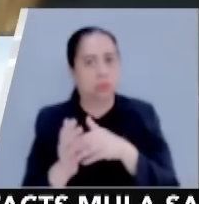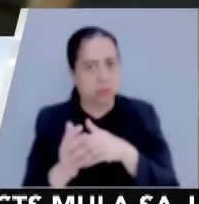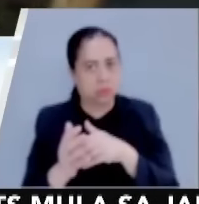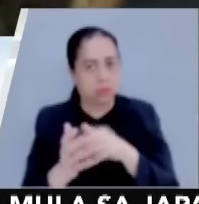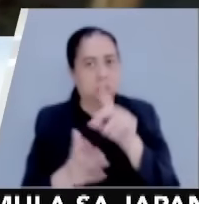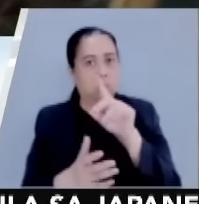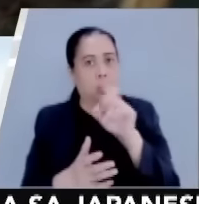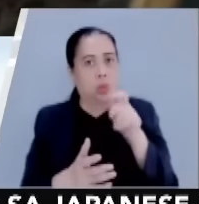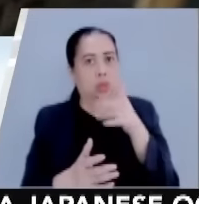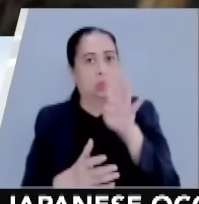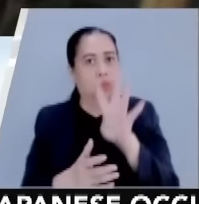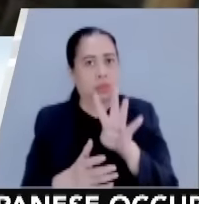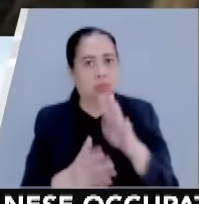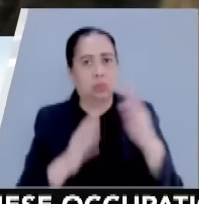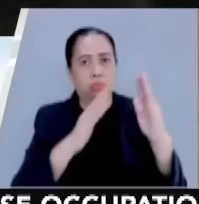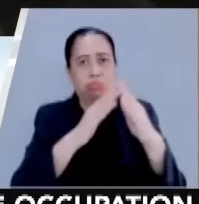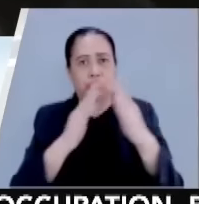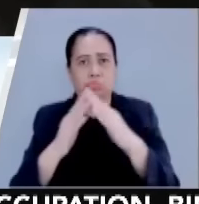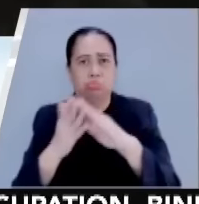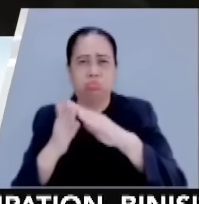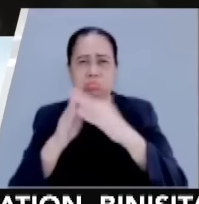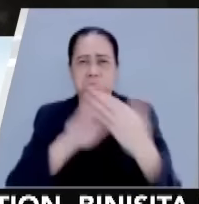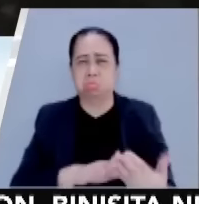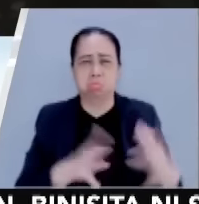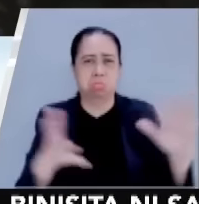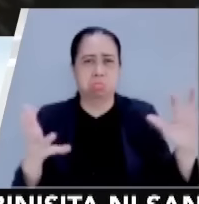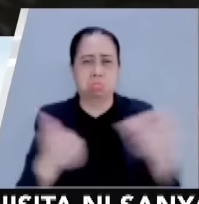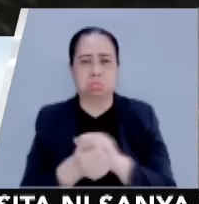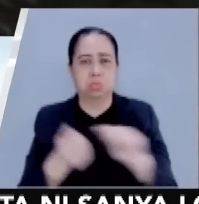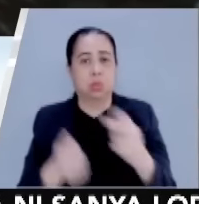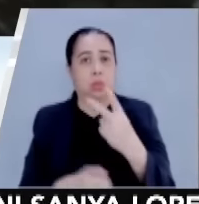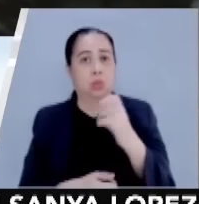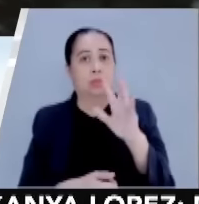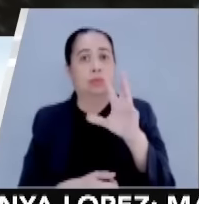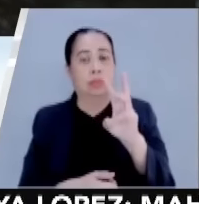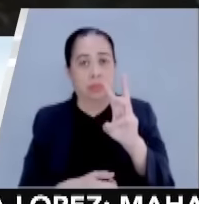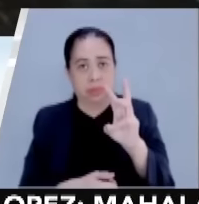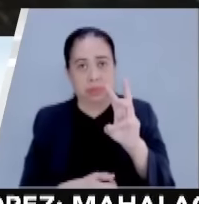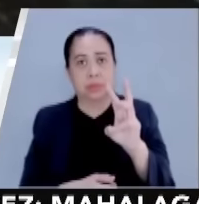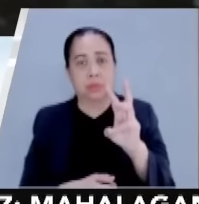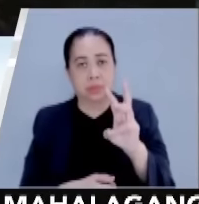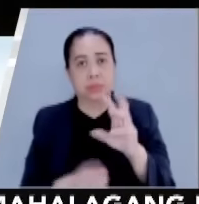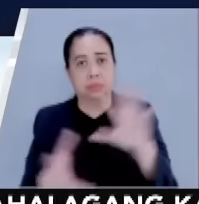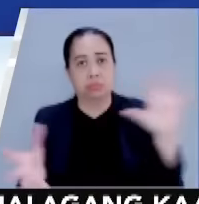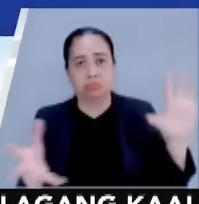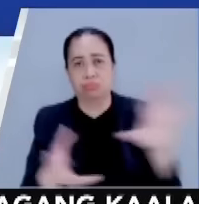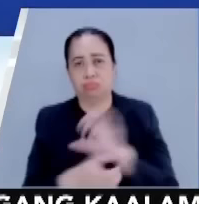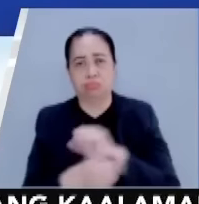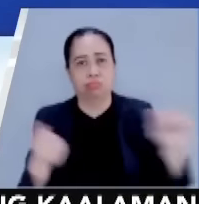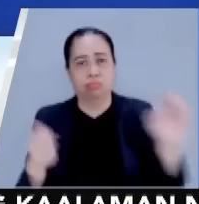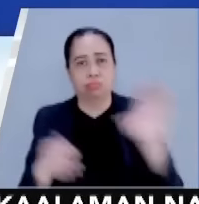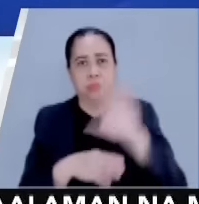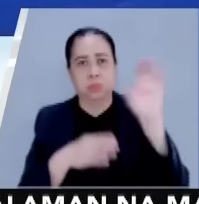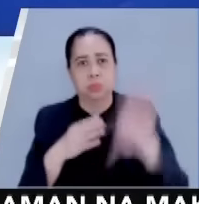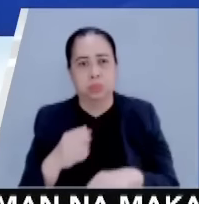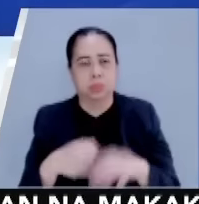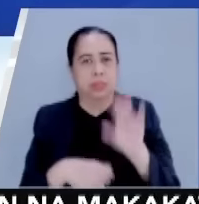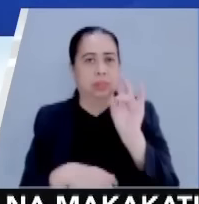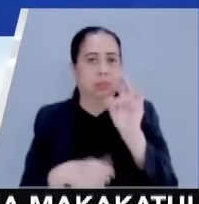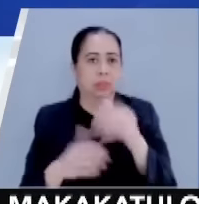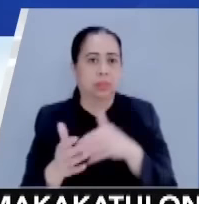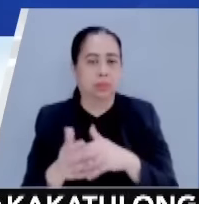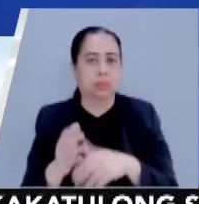2,124 na kabahayan ang nasira. 256 dito ay totally damaged. Nasa 7,090